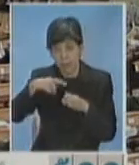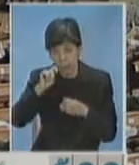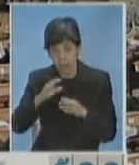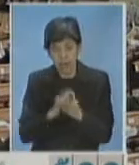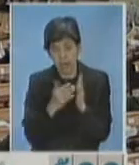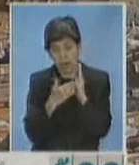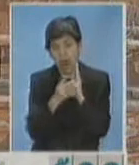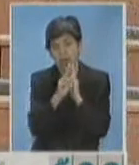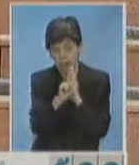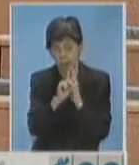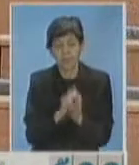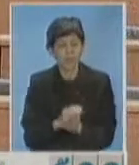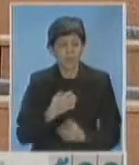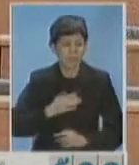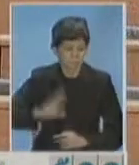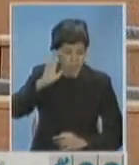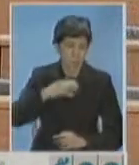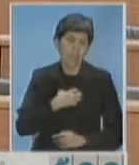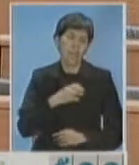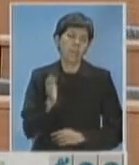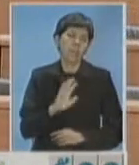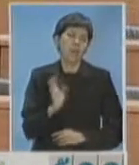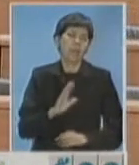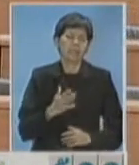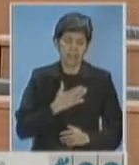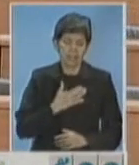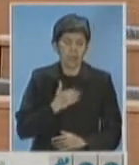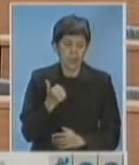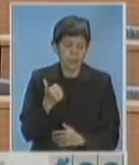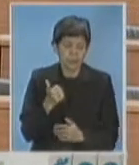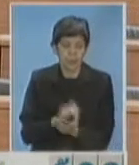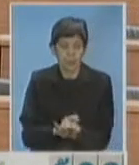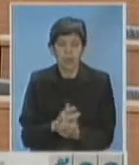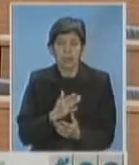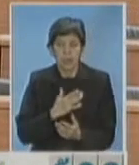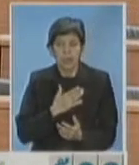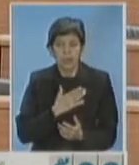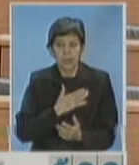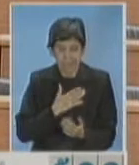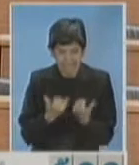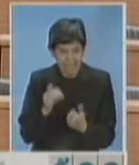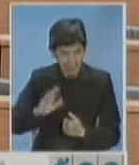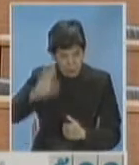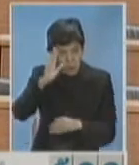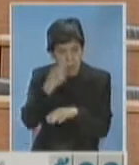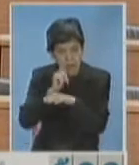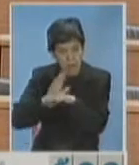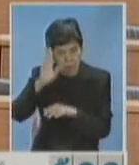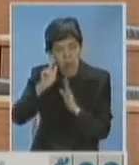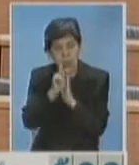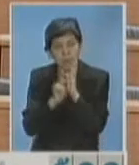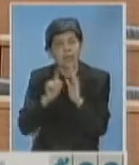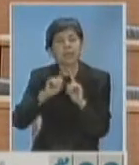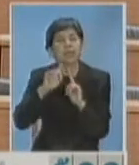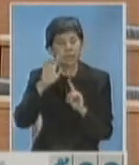จากจังหวัดขอนแก่นไม่ได้อยากประท้วงเพื่อนสมาชิกนะครับจริงๆก็เคารพกันอยู่เพียงแต่ว่าขออนุญาตประท้วงท่านประธานครับตามข้อบังคับ